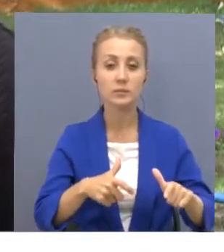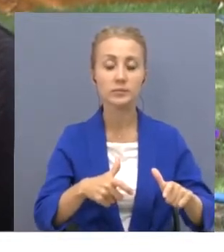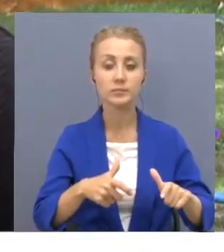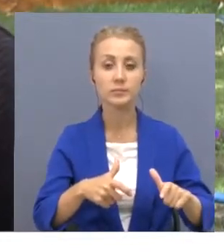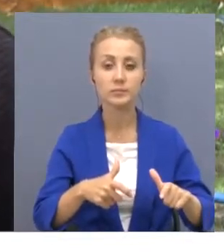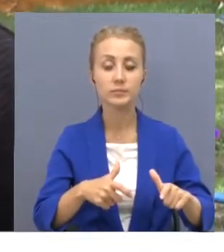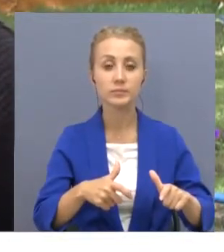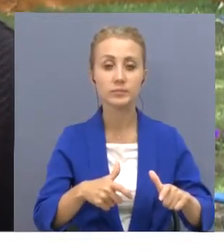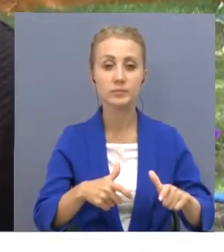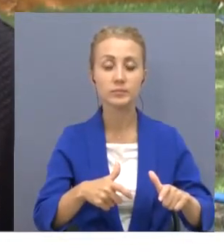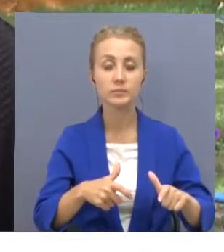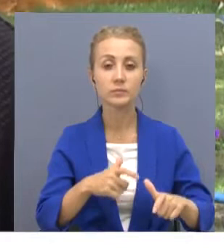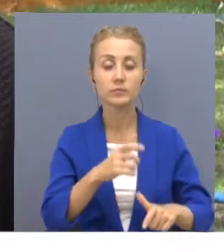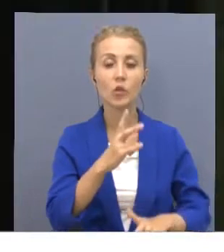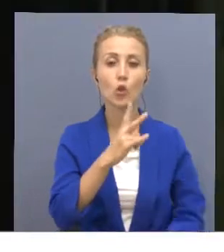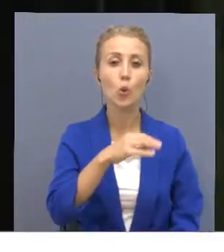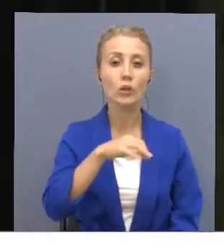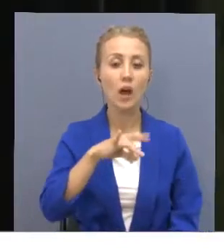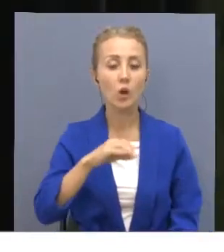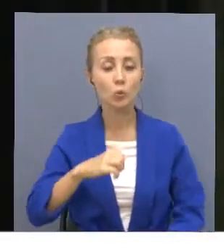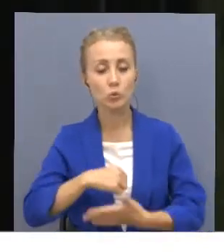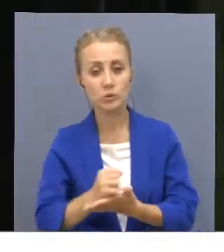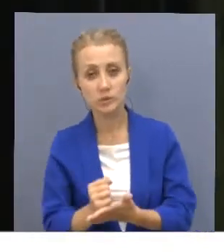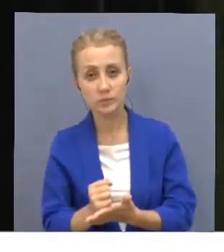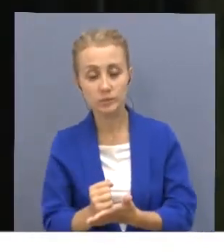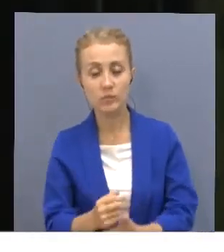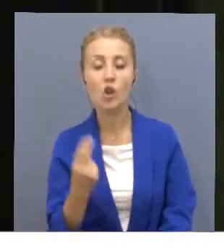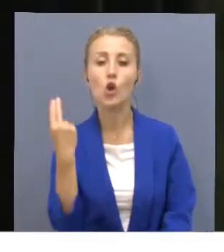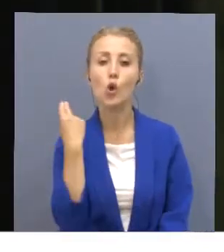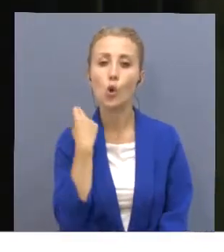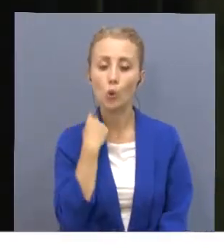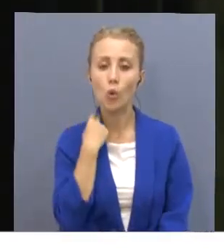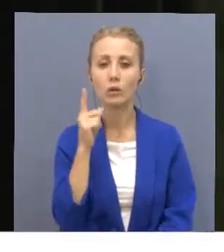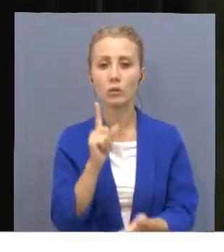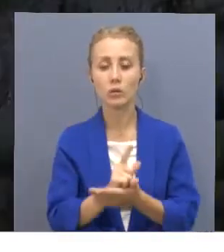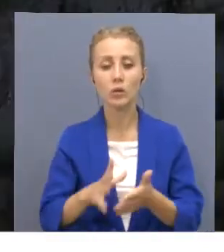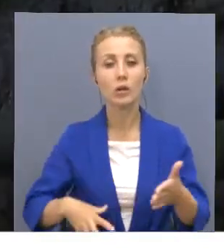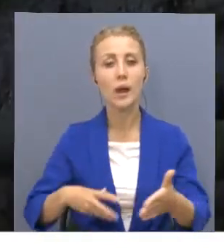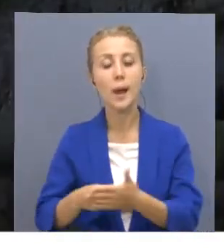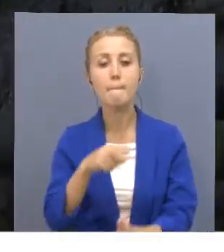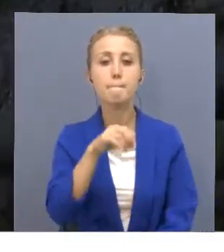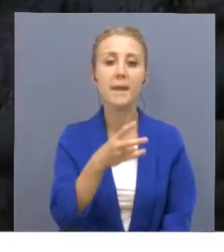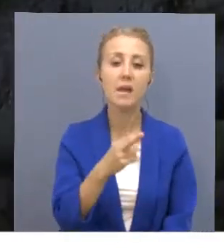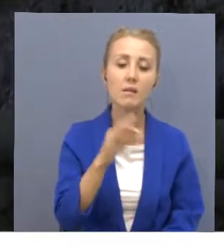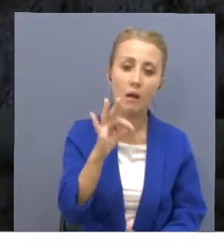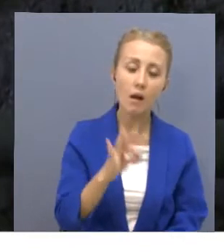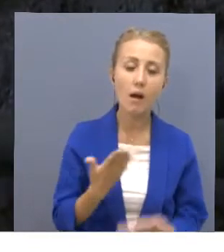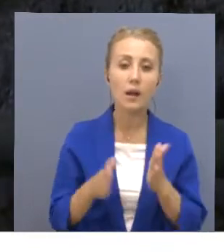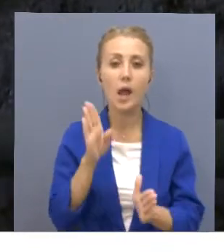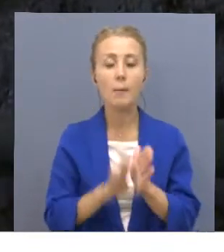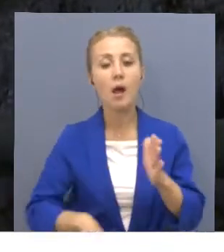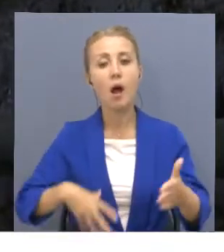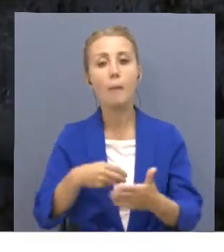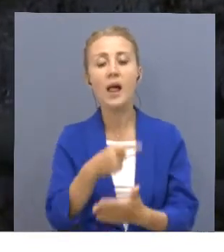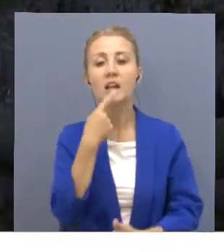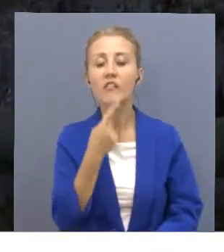то есть через нотариальные конторы. Как бы то ни было, долг платежом красен. Спиной или без, оплачивать нужно своевременно,